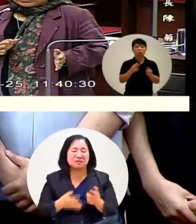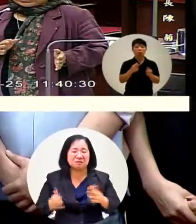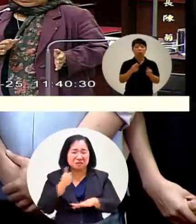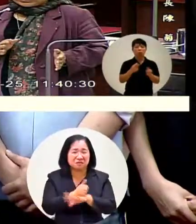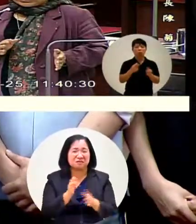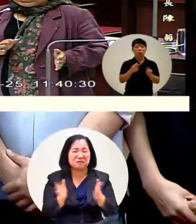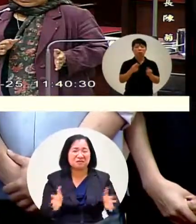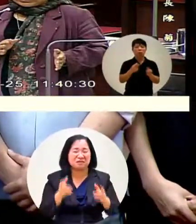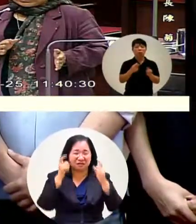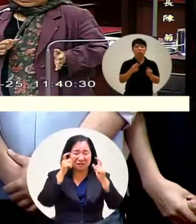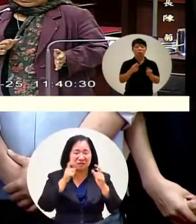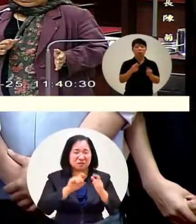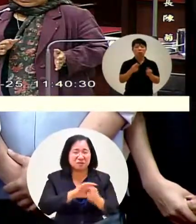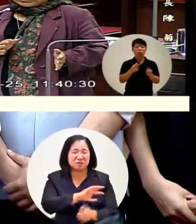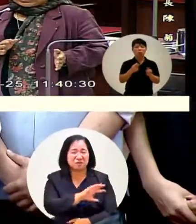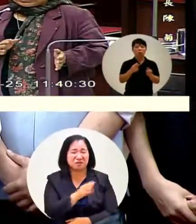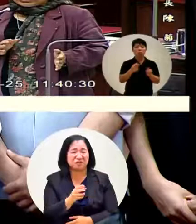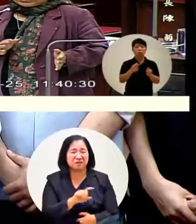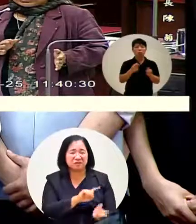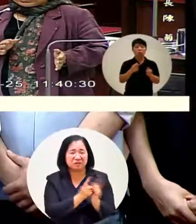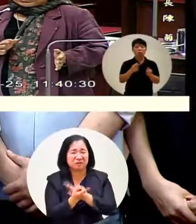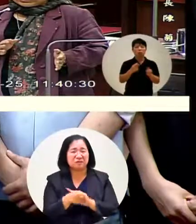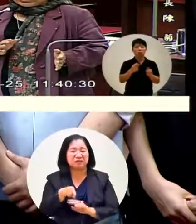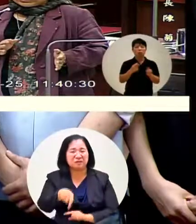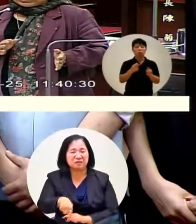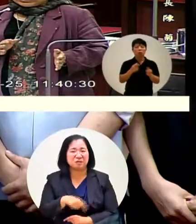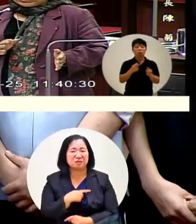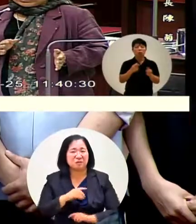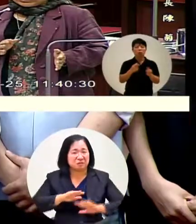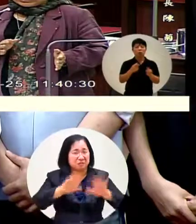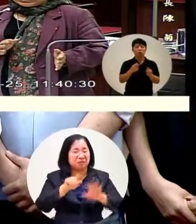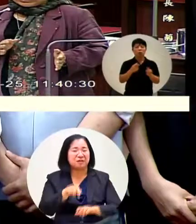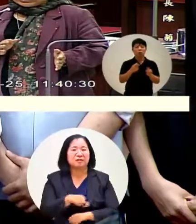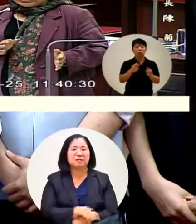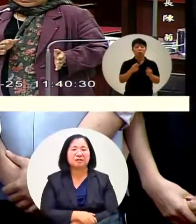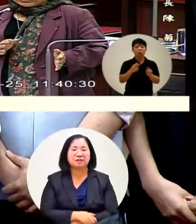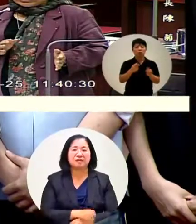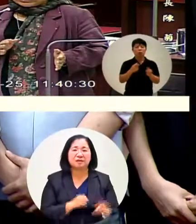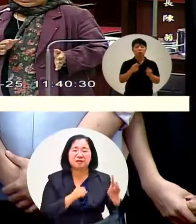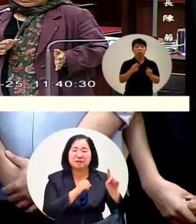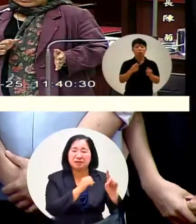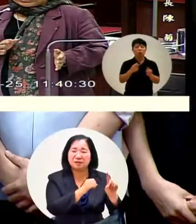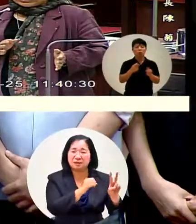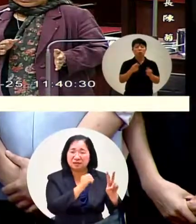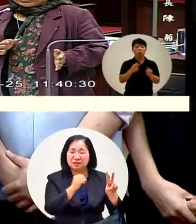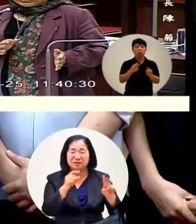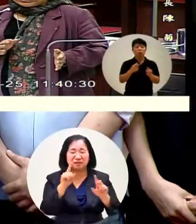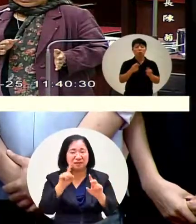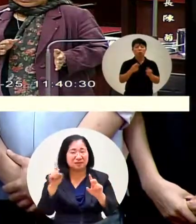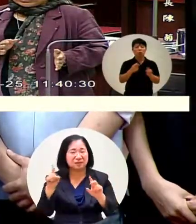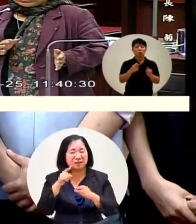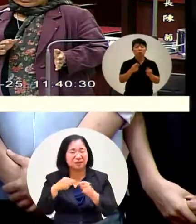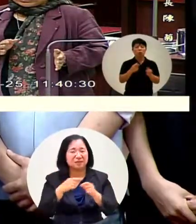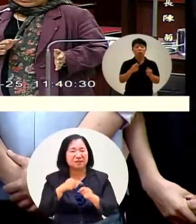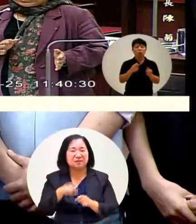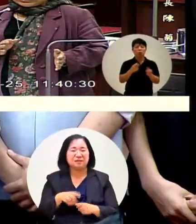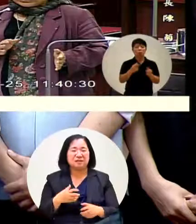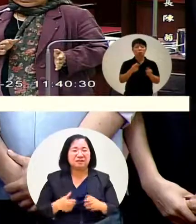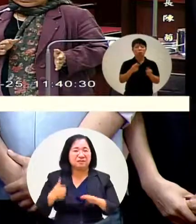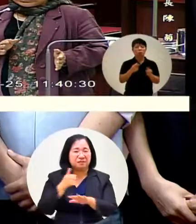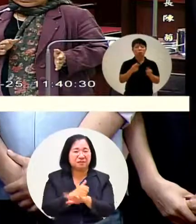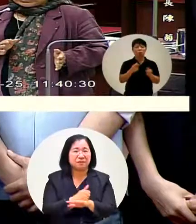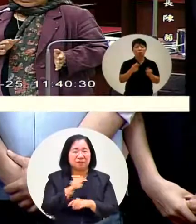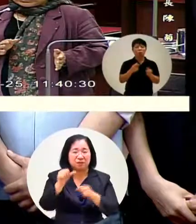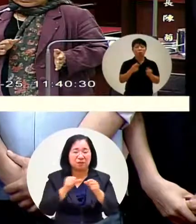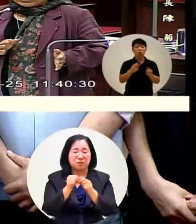说你现在有什么资格来这边批判我们现在这么认真为高雄带来了这么一个翻转？然后我们高雄现在仅仅四个